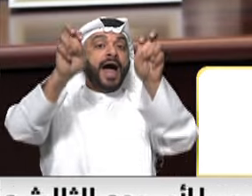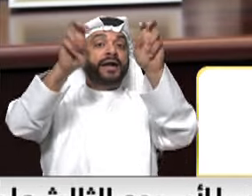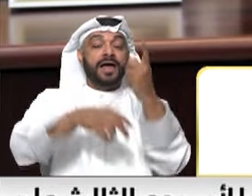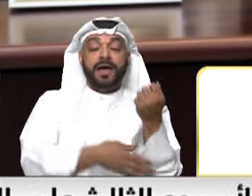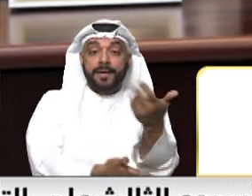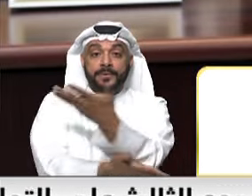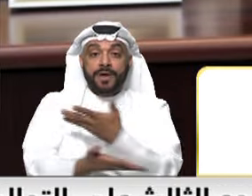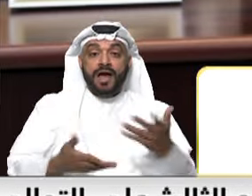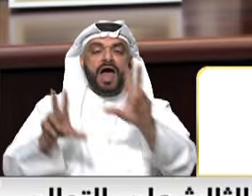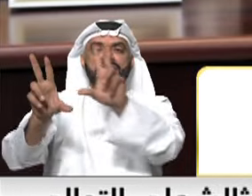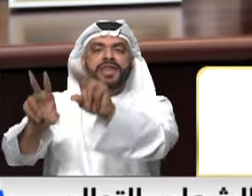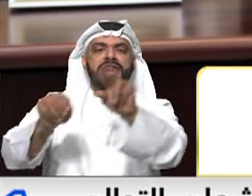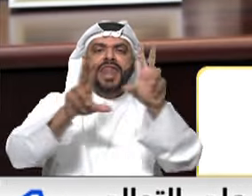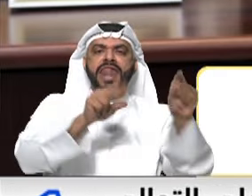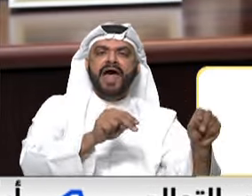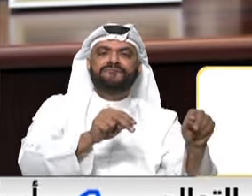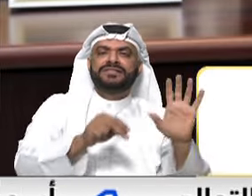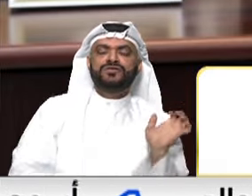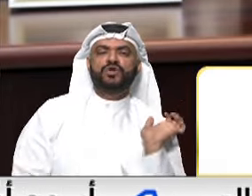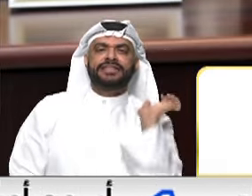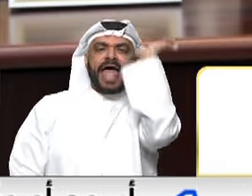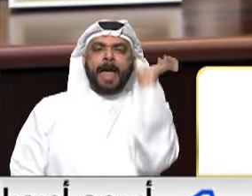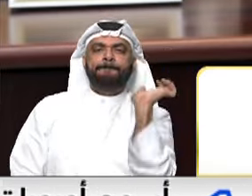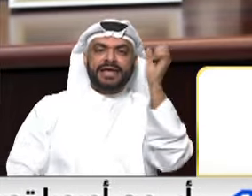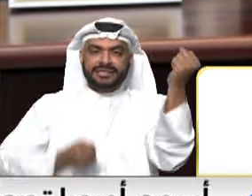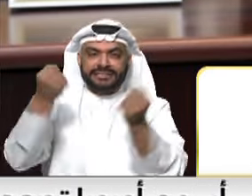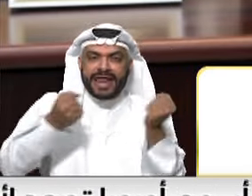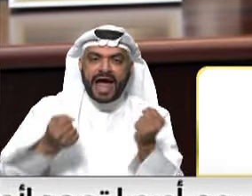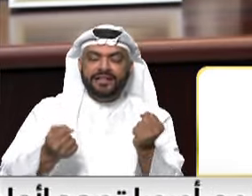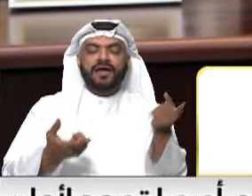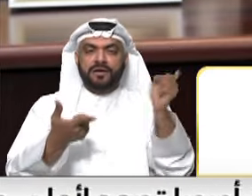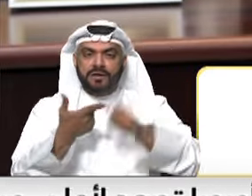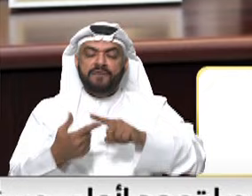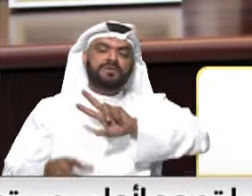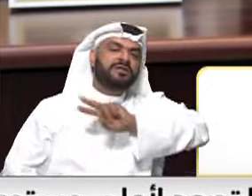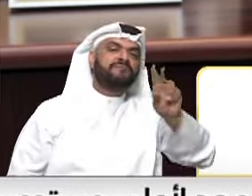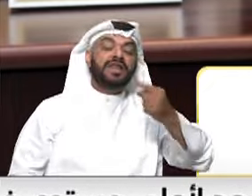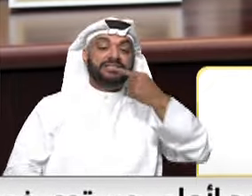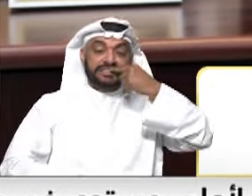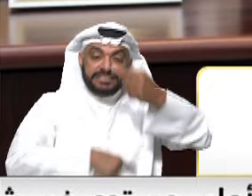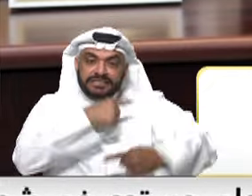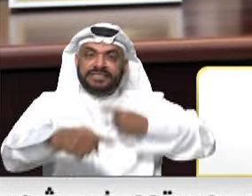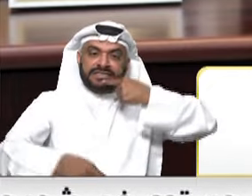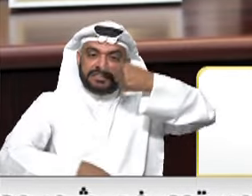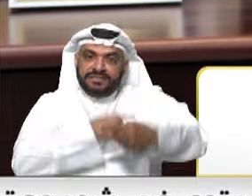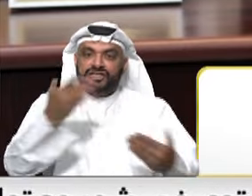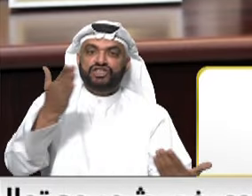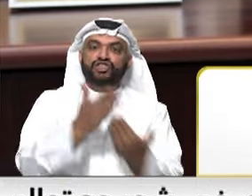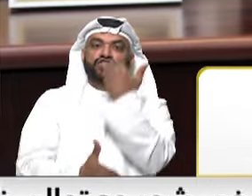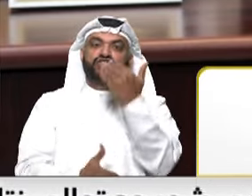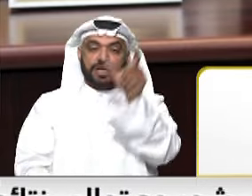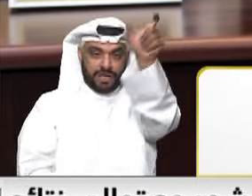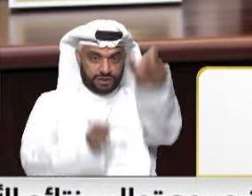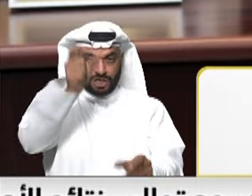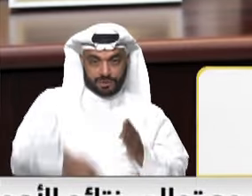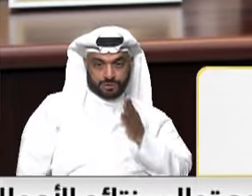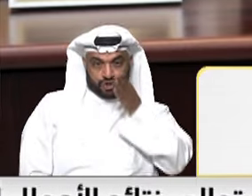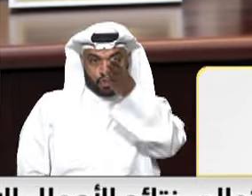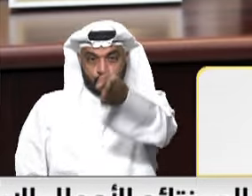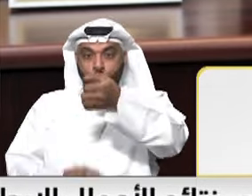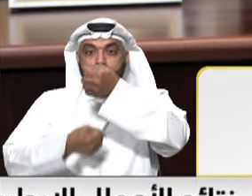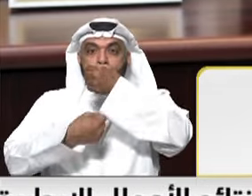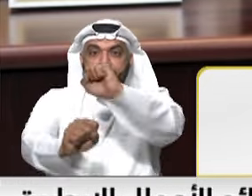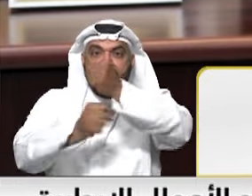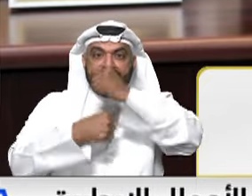المركبة، نفس ترخيص السيارة، ويجدد سنويا، يطلعون لك كشف من البلدية والجهة